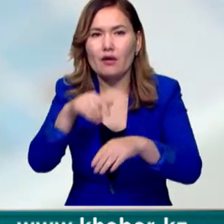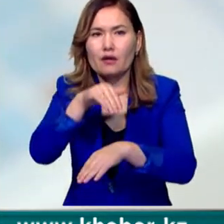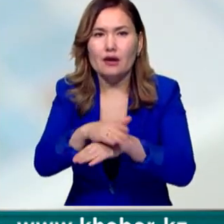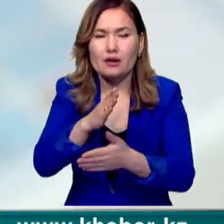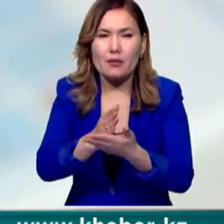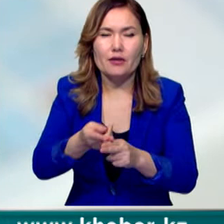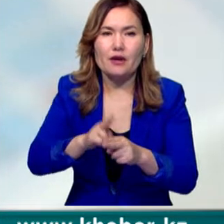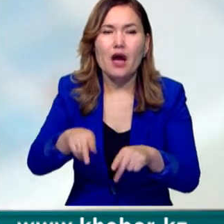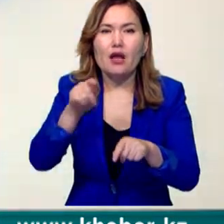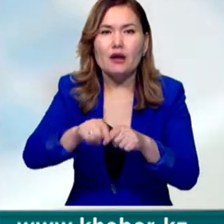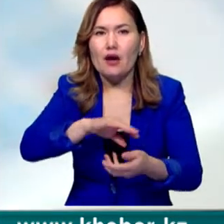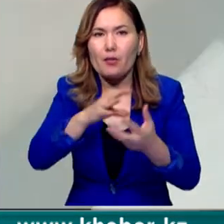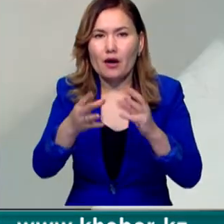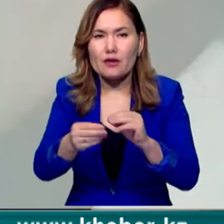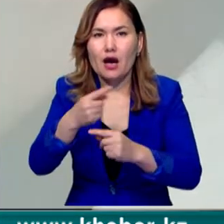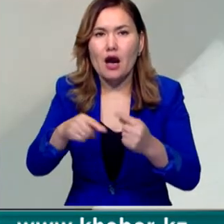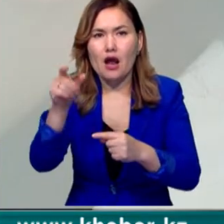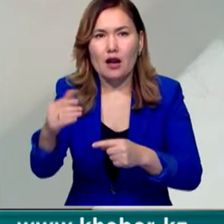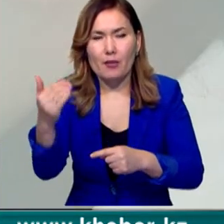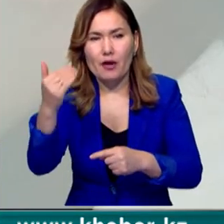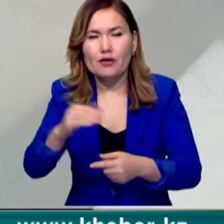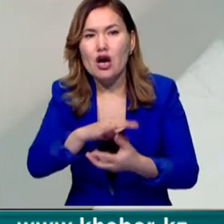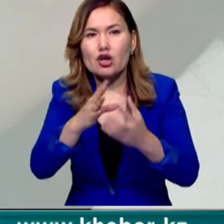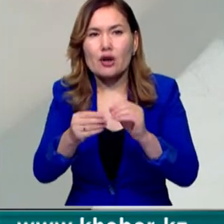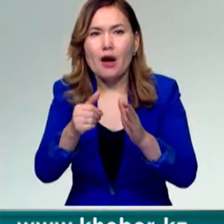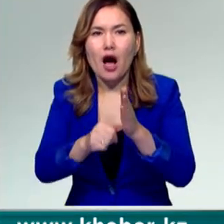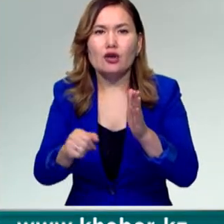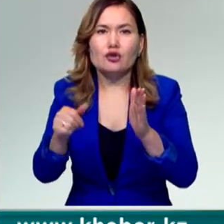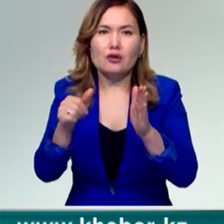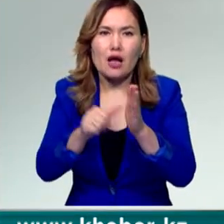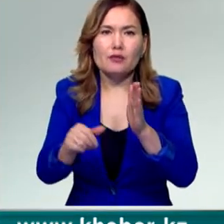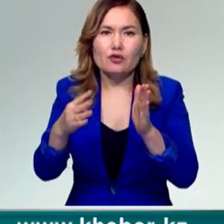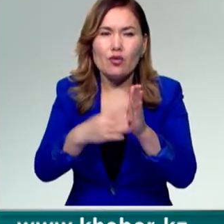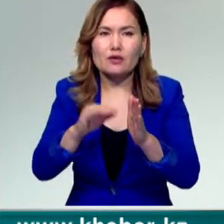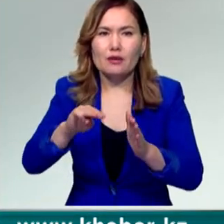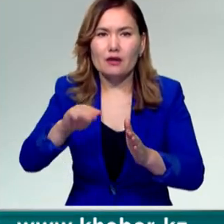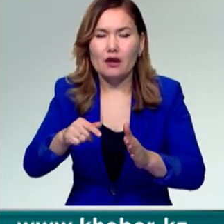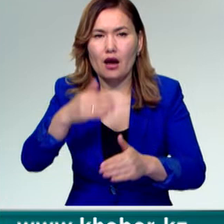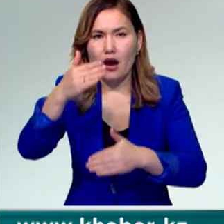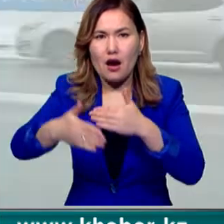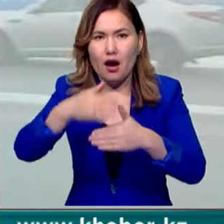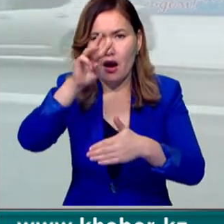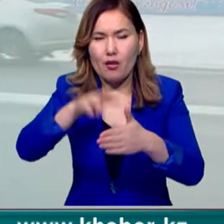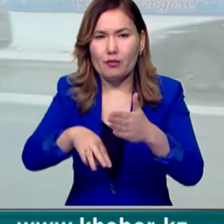анықталды. Тексерістен соң кәсіпкерлерге жалпы сомасы 669 мың теңгеге айыппұл салынды.